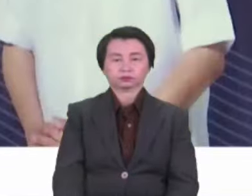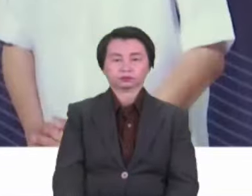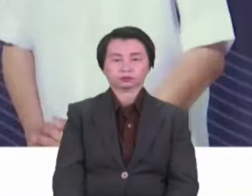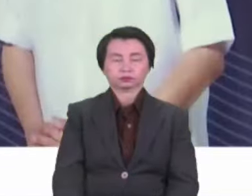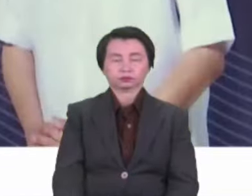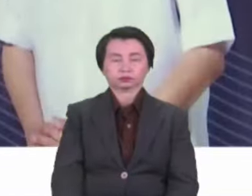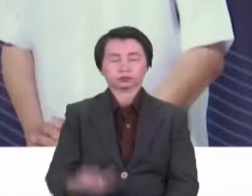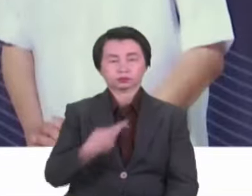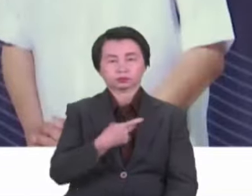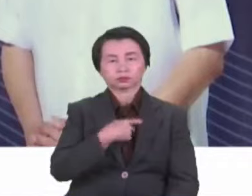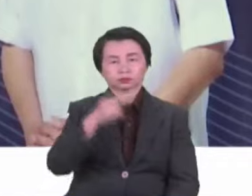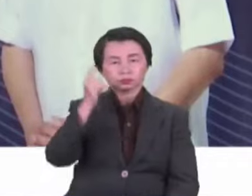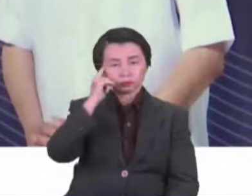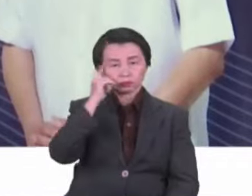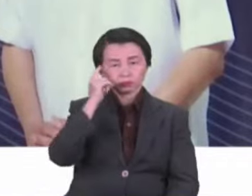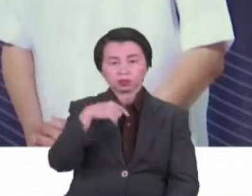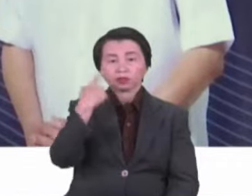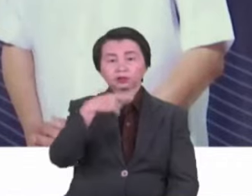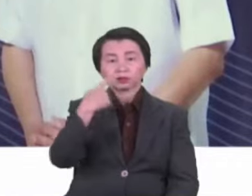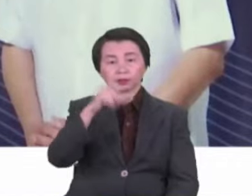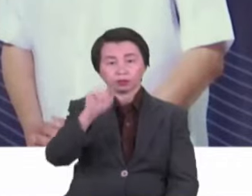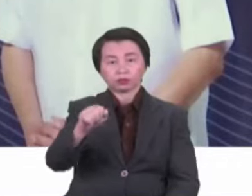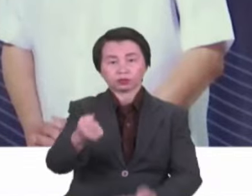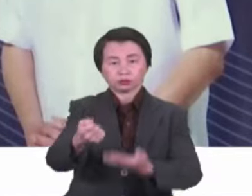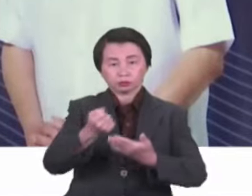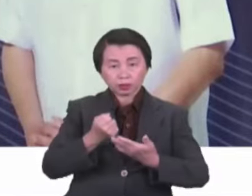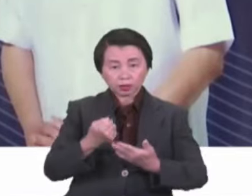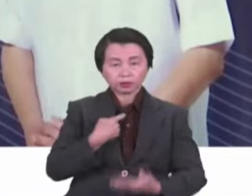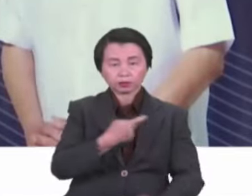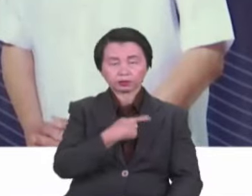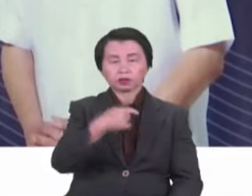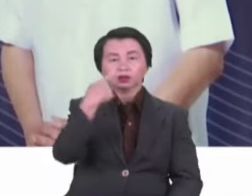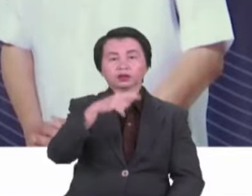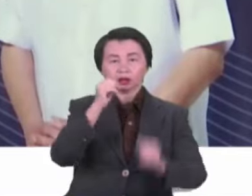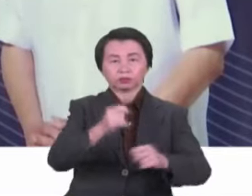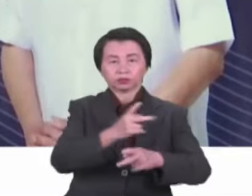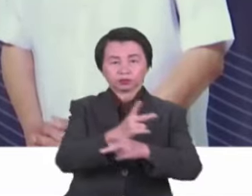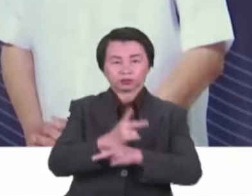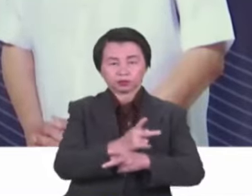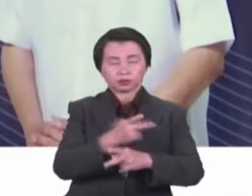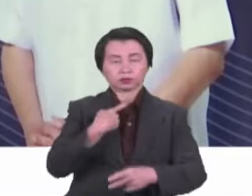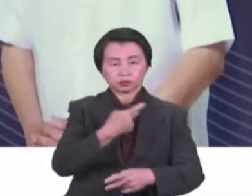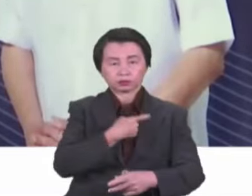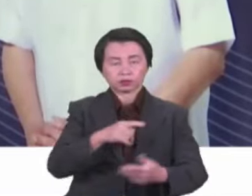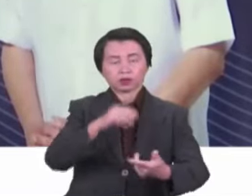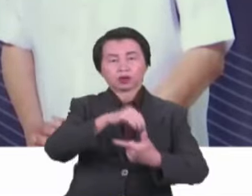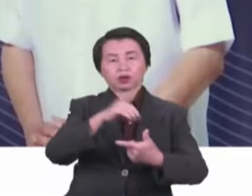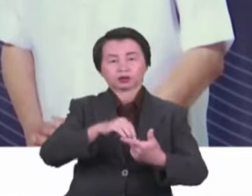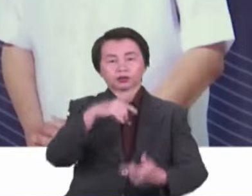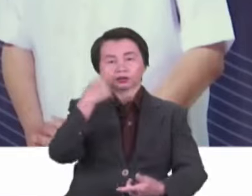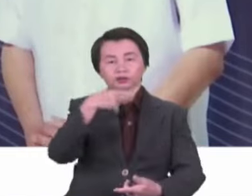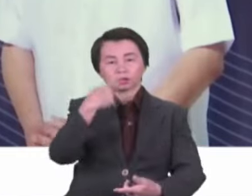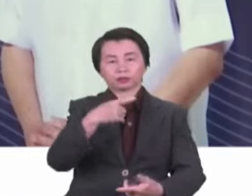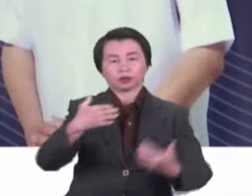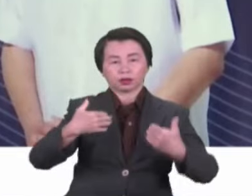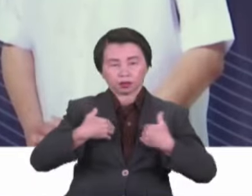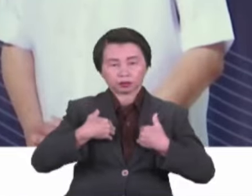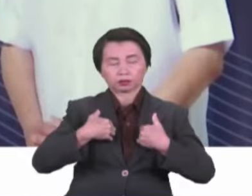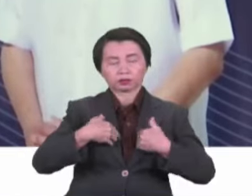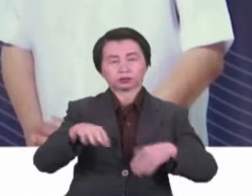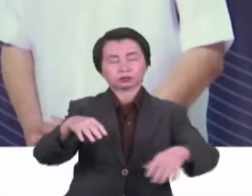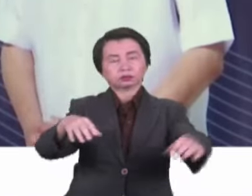Kita sedar siapa yang boleh bantu kita, siapa yang boleh jaga kepentingan kita atau siapa yang hanya